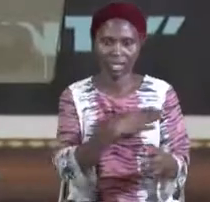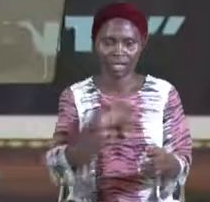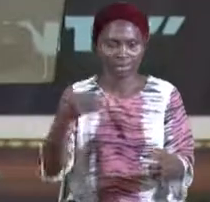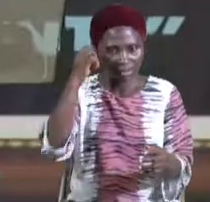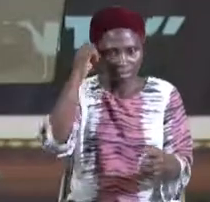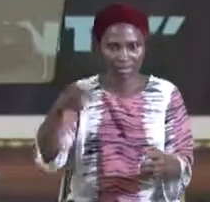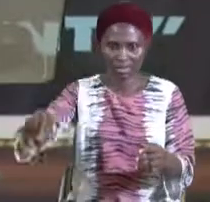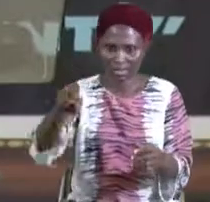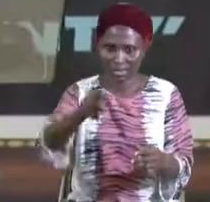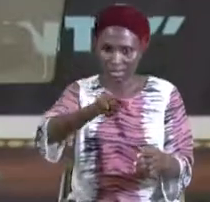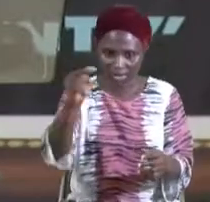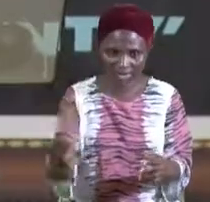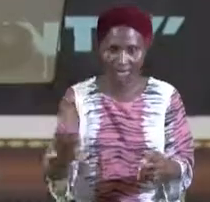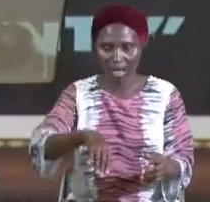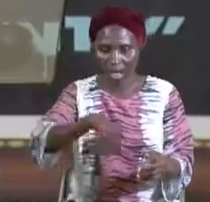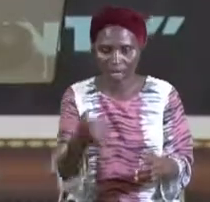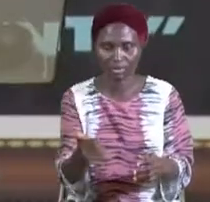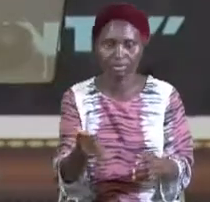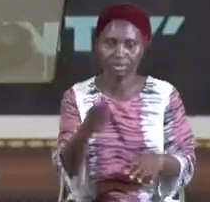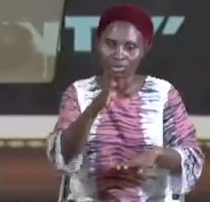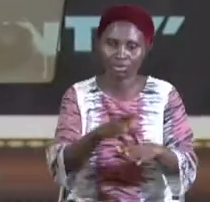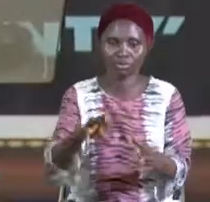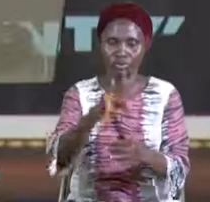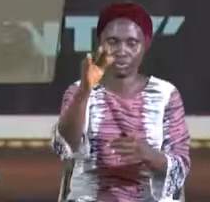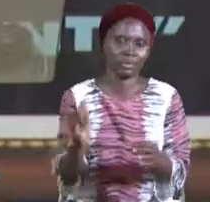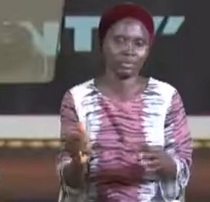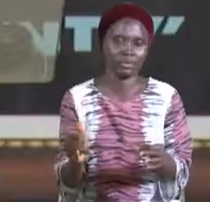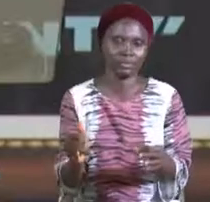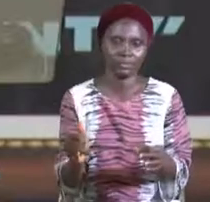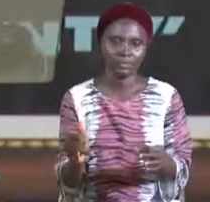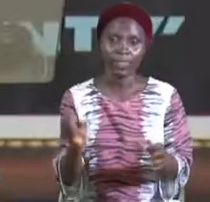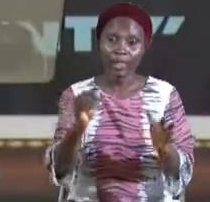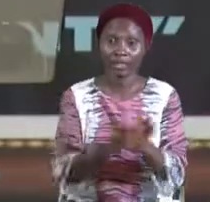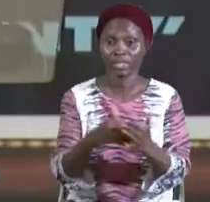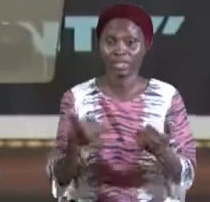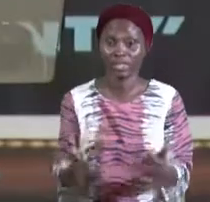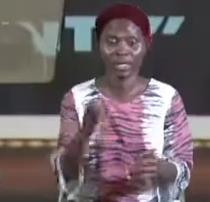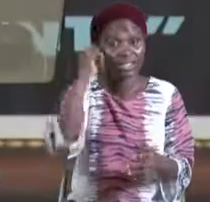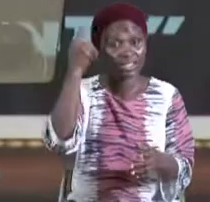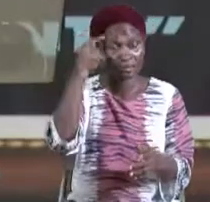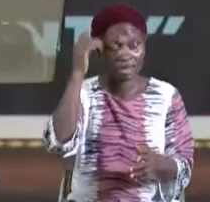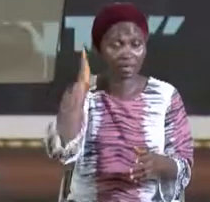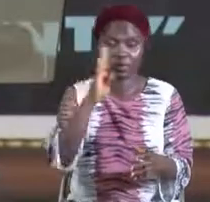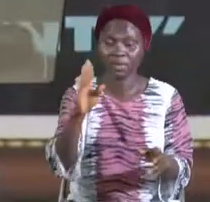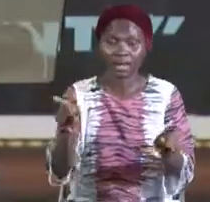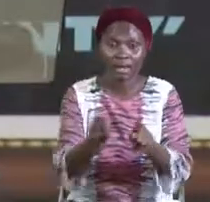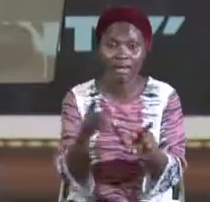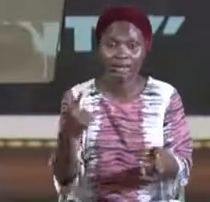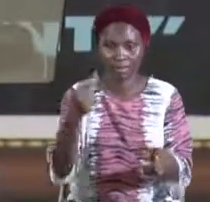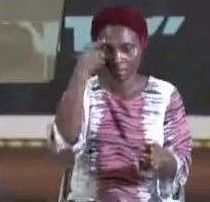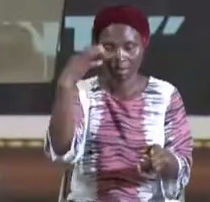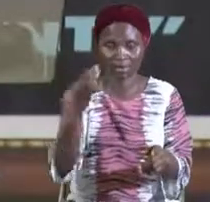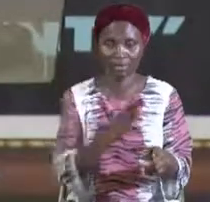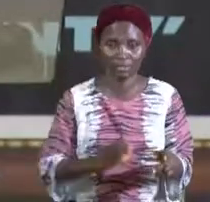avait besoin d'une autre touche spirituellement parlant. Afin que maintenant, sa pensée soit comme celle de